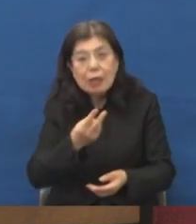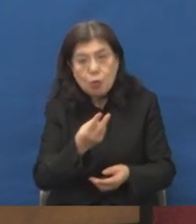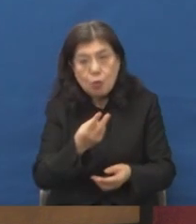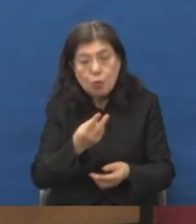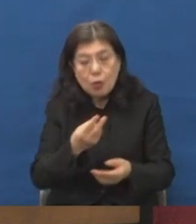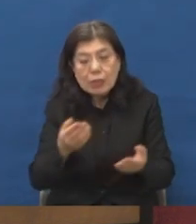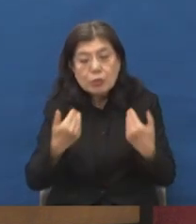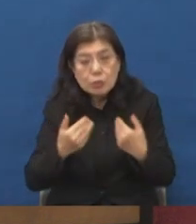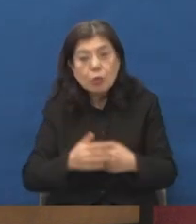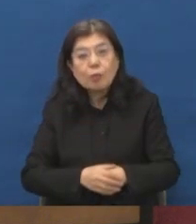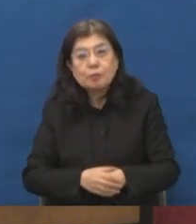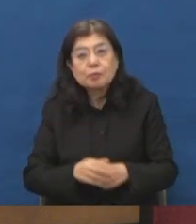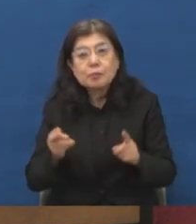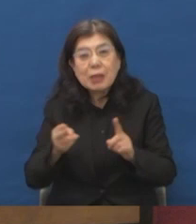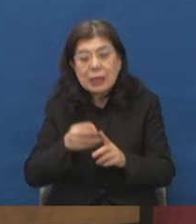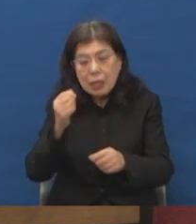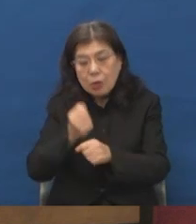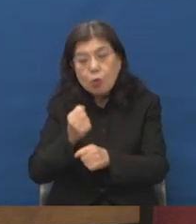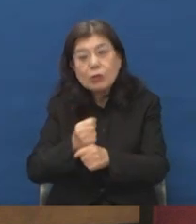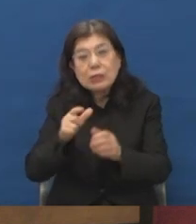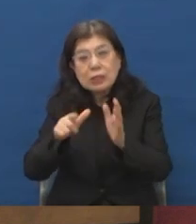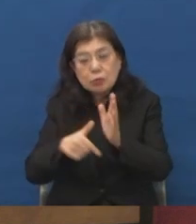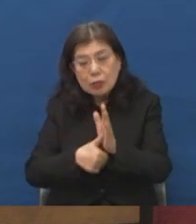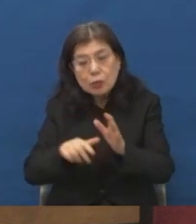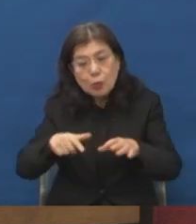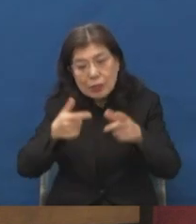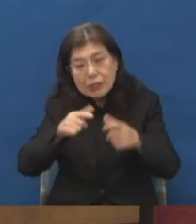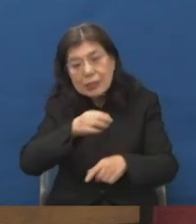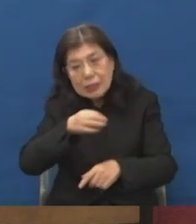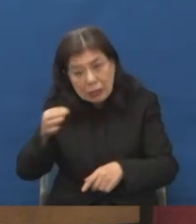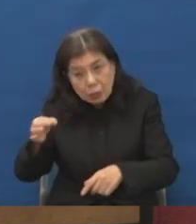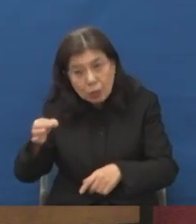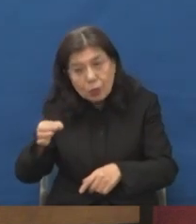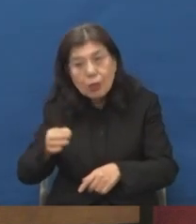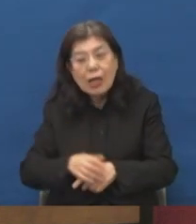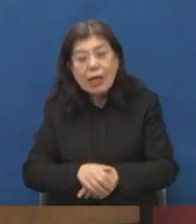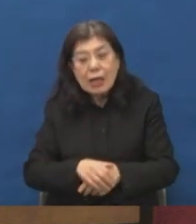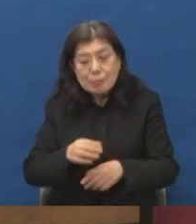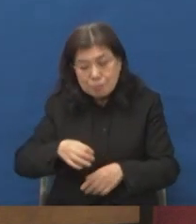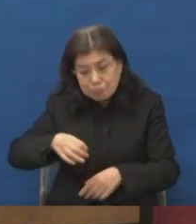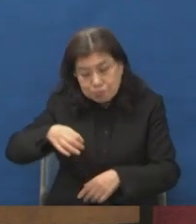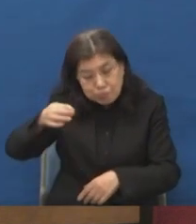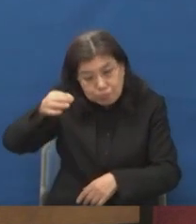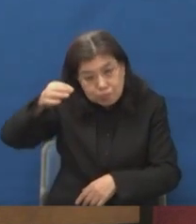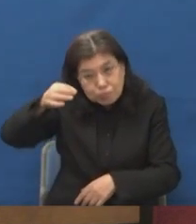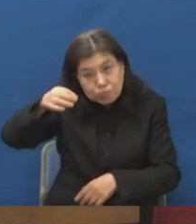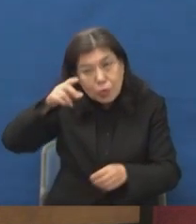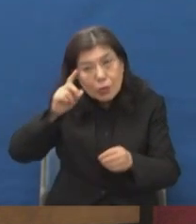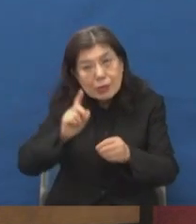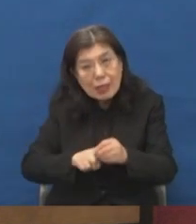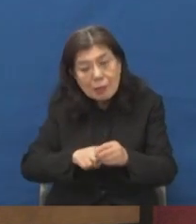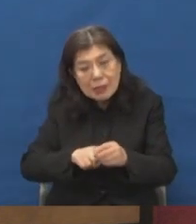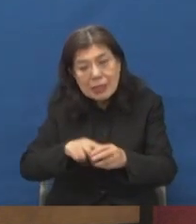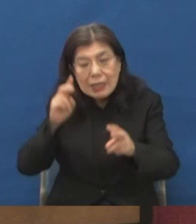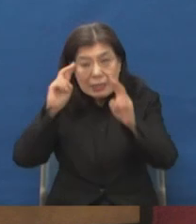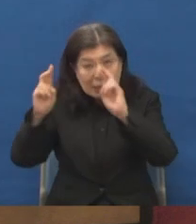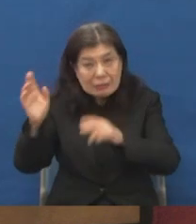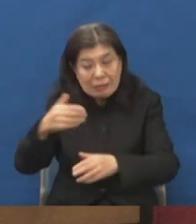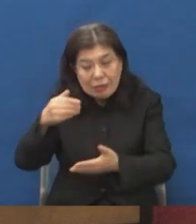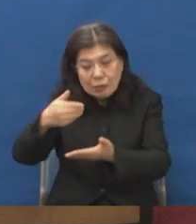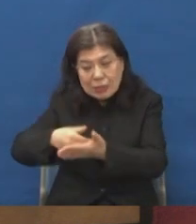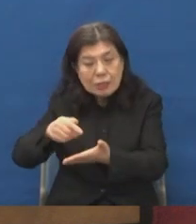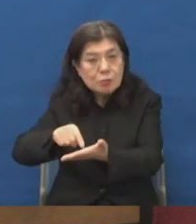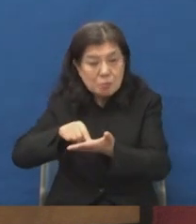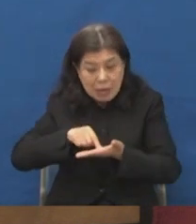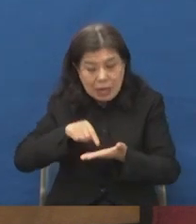じたことや、工事で使用する建材等の原材料価格が高騰したことに伴い、請負人からの請求を受け、契